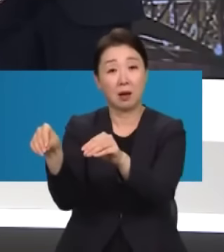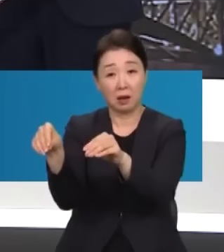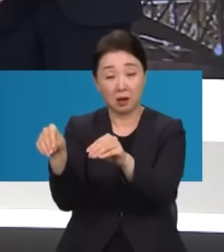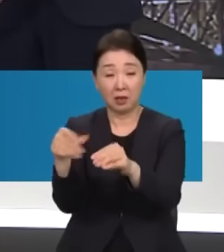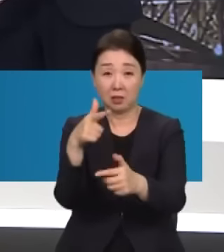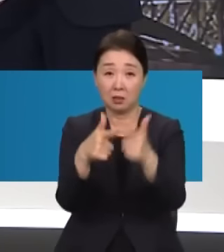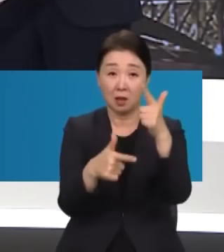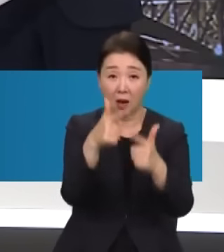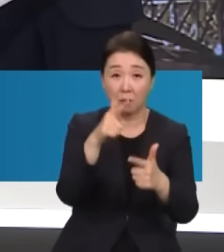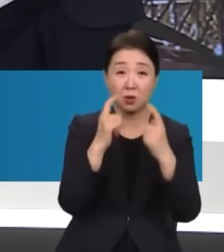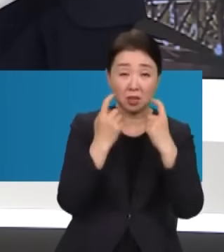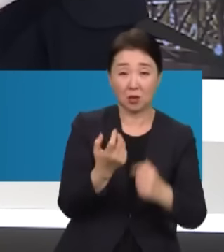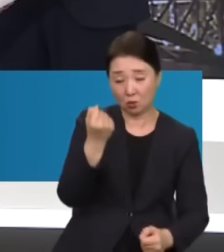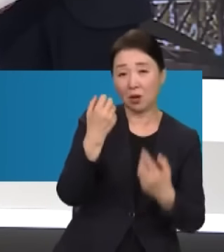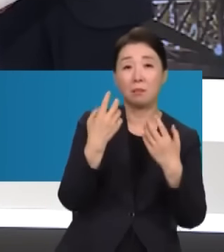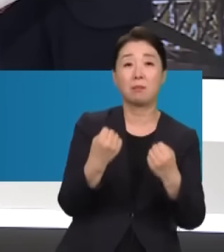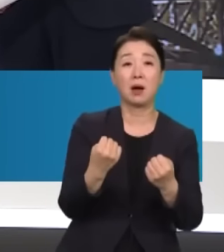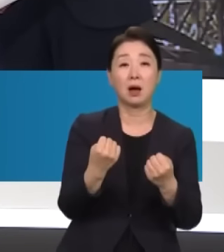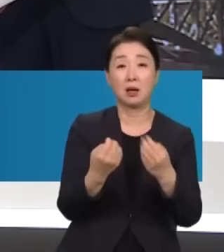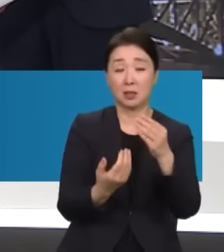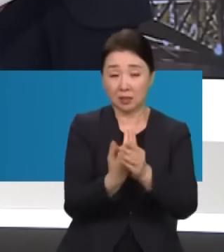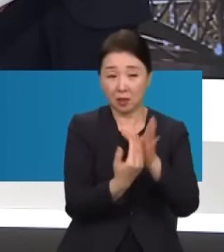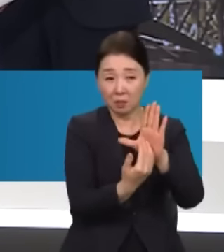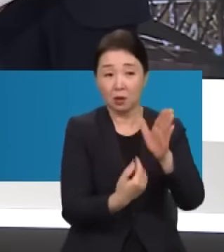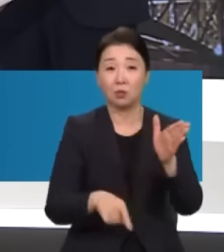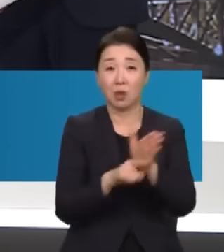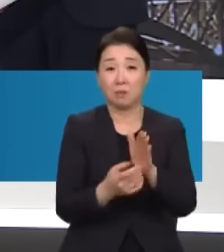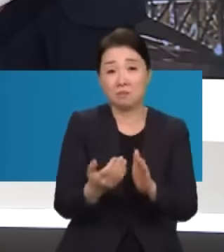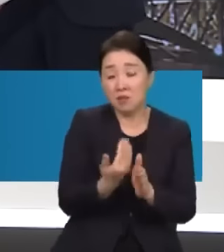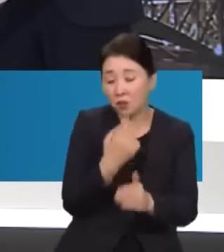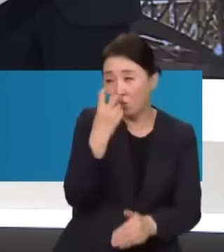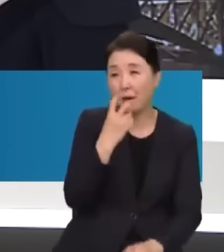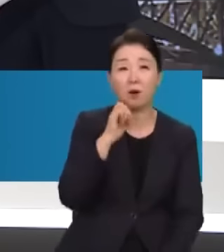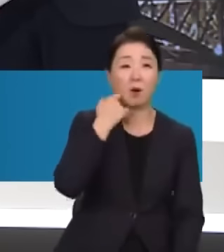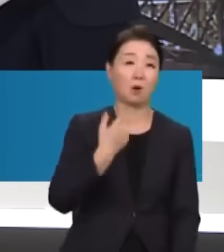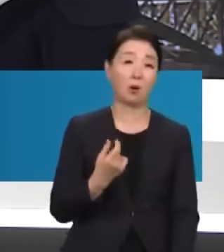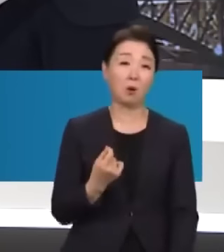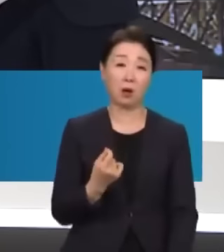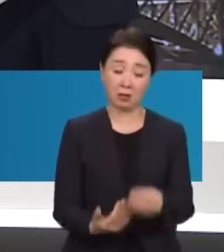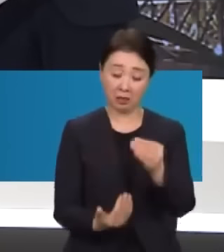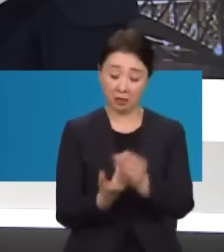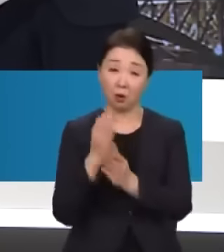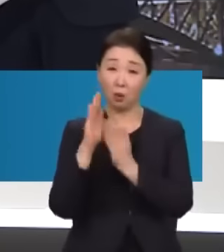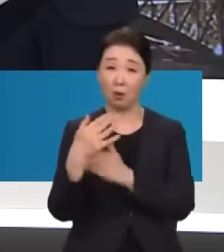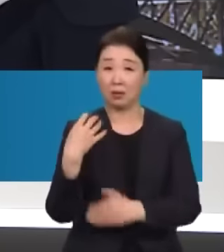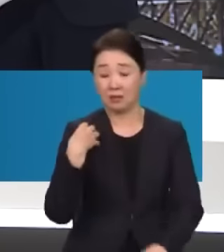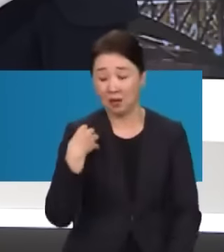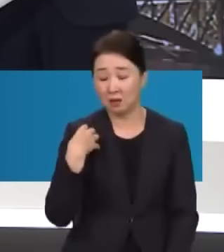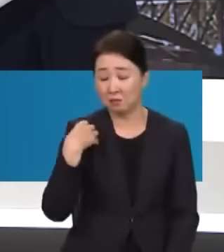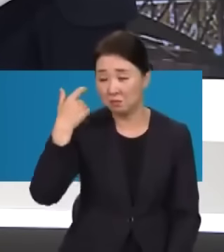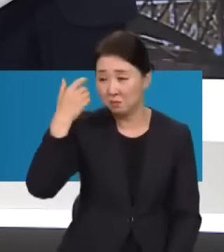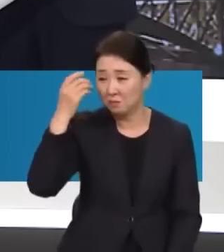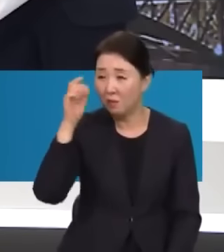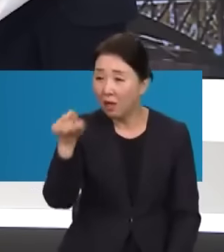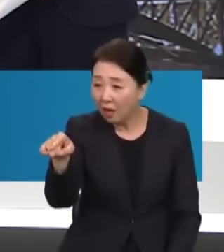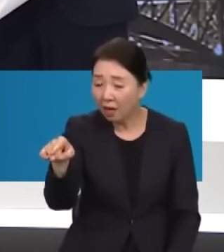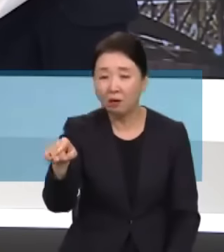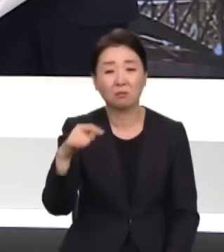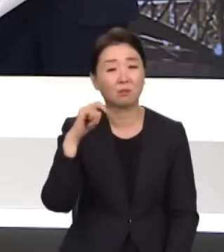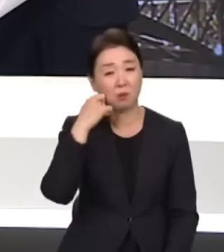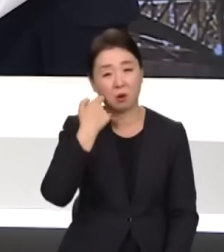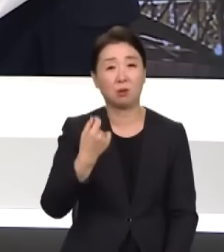이런 나무들이 개인 소유가 많아서 사고를 막기 위해 미리 관리하기도 어렵고 사고가 난 뒤에 책임을 묻는 것도 어렵다고